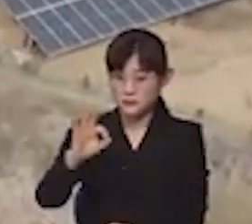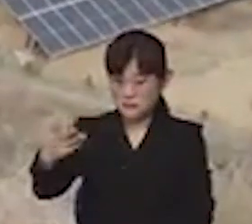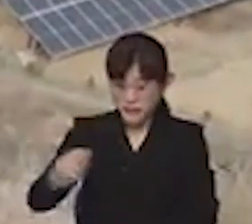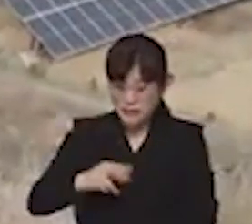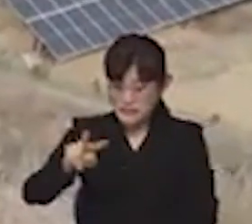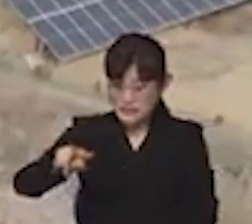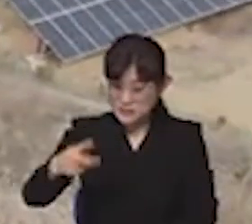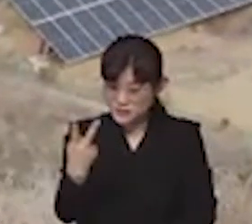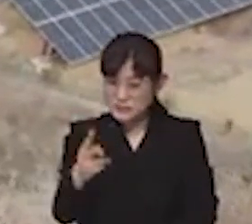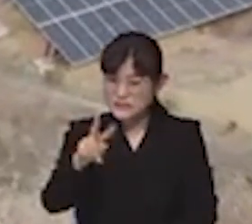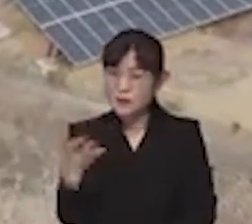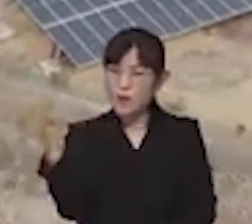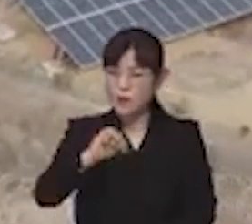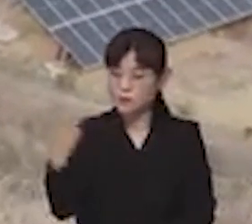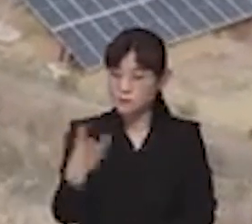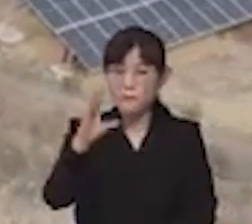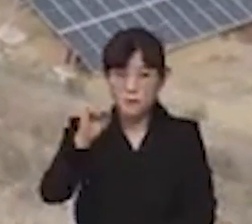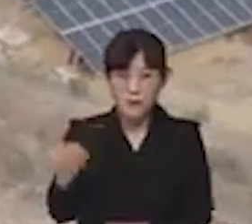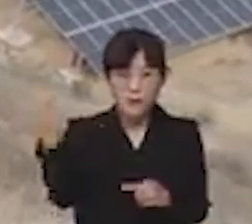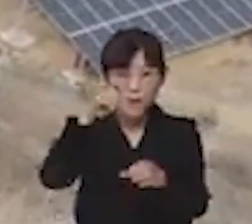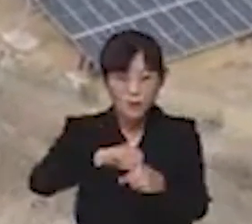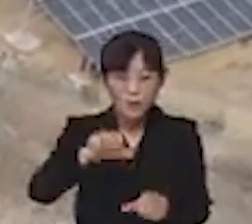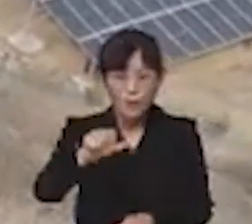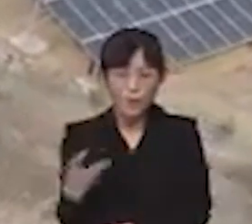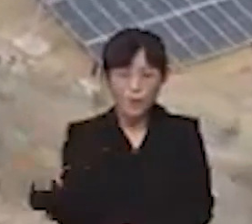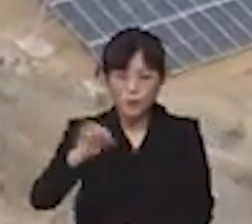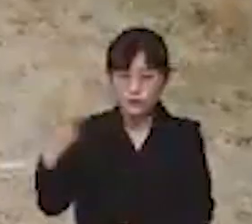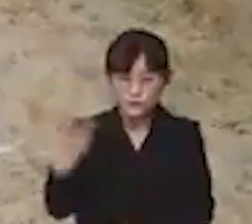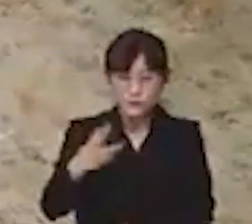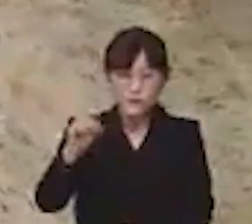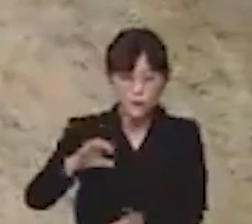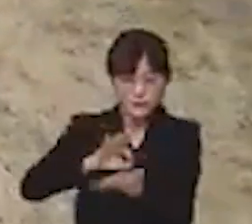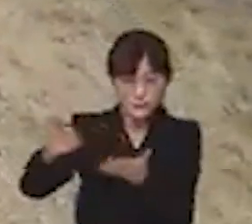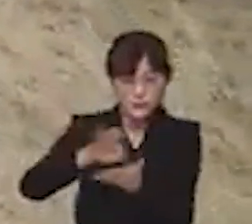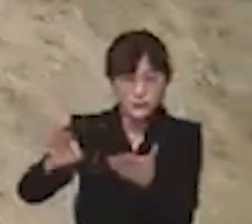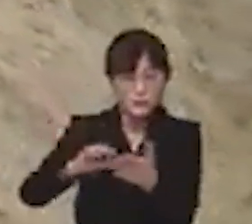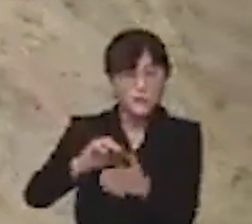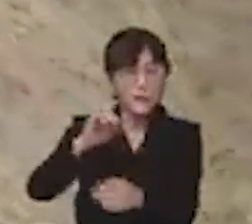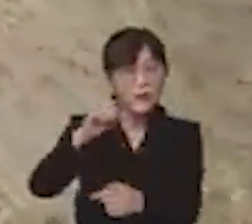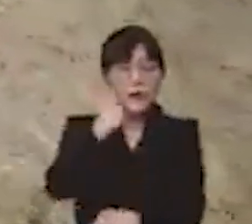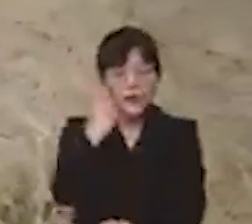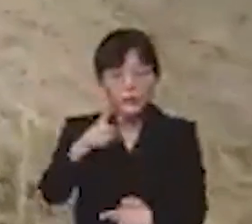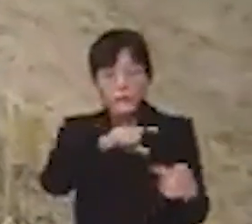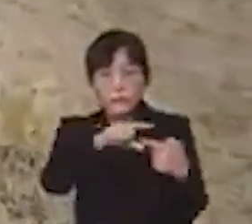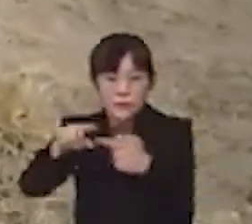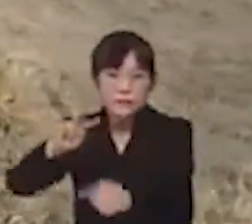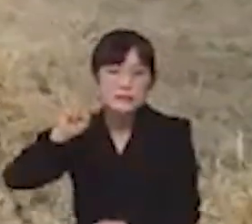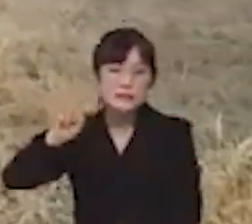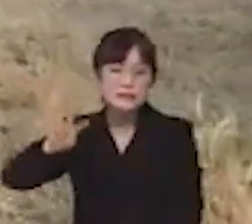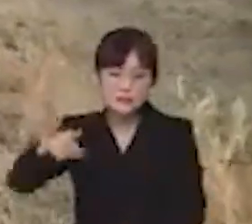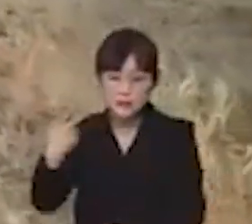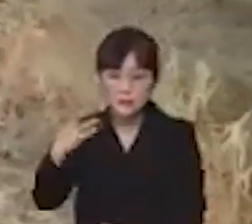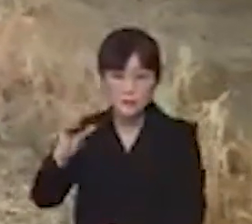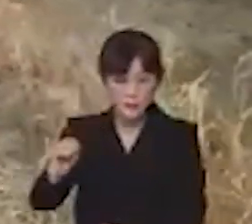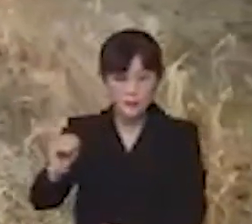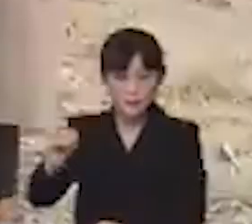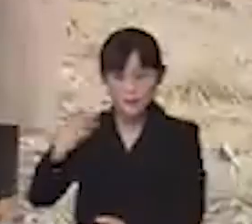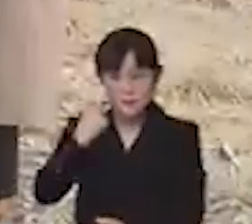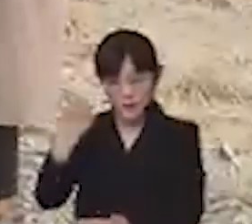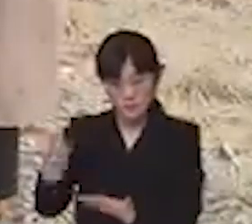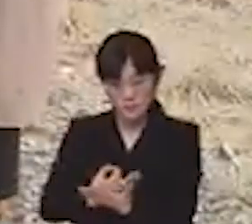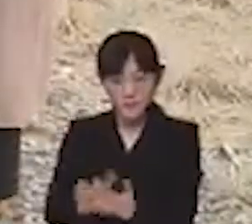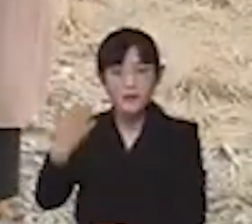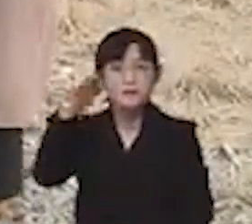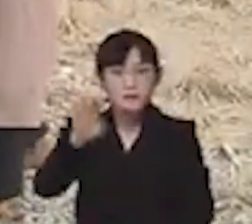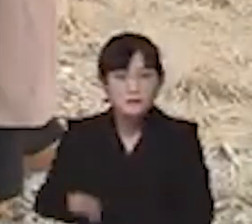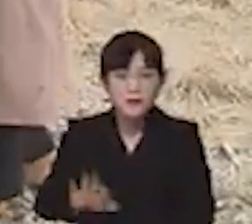2억 3천만 원을 포함해 5억 3천만 원의 자본을 투자해 한 달 평균 200만 원씩 수입을 얻고 있지만 대출금과